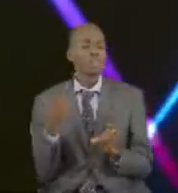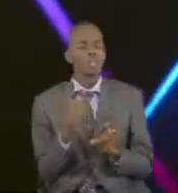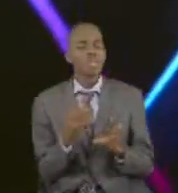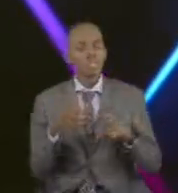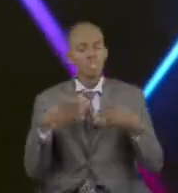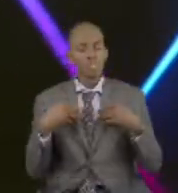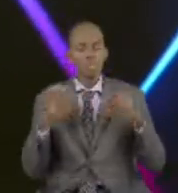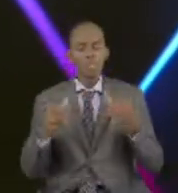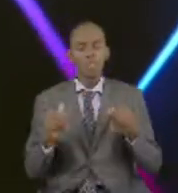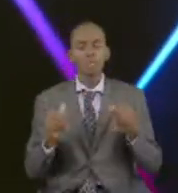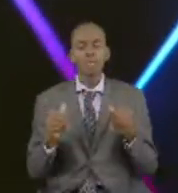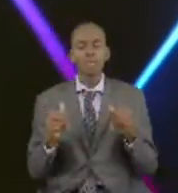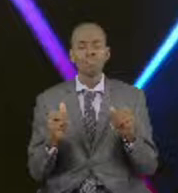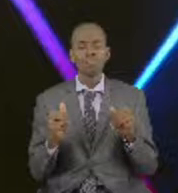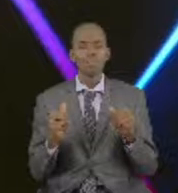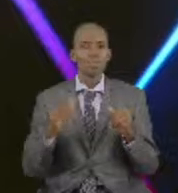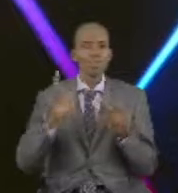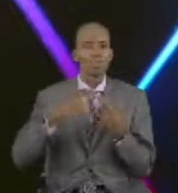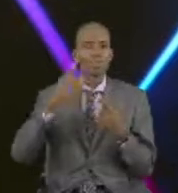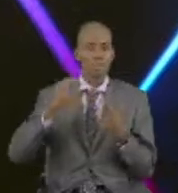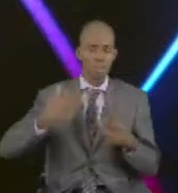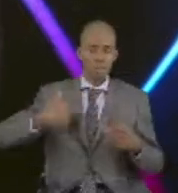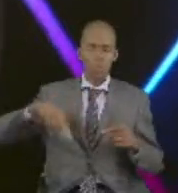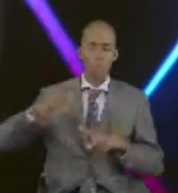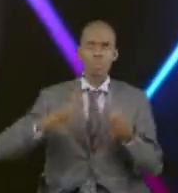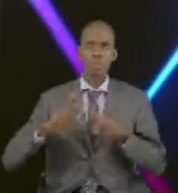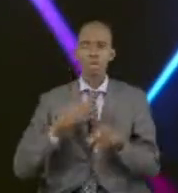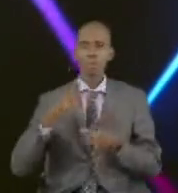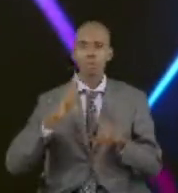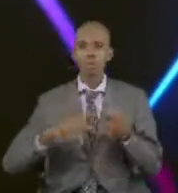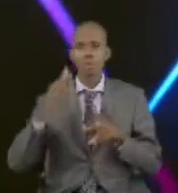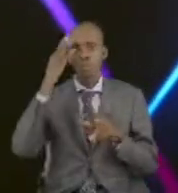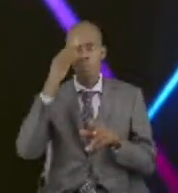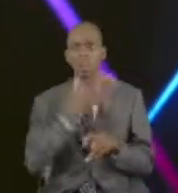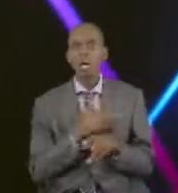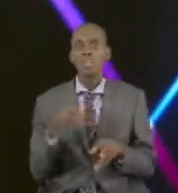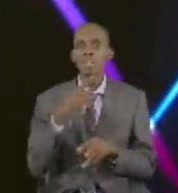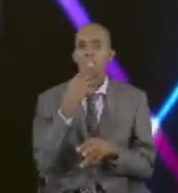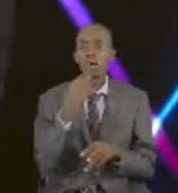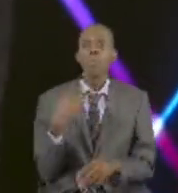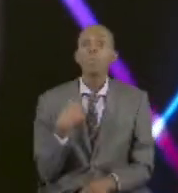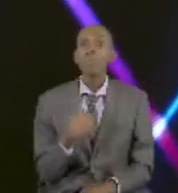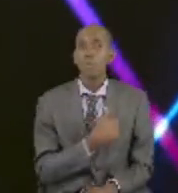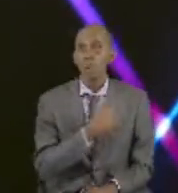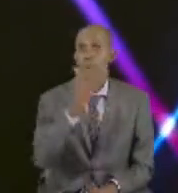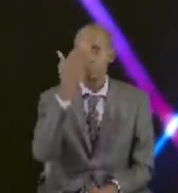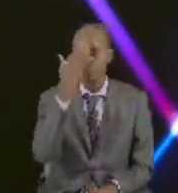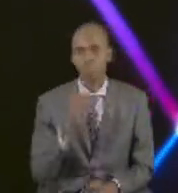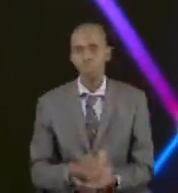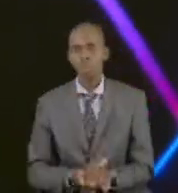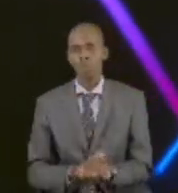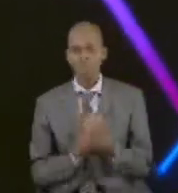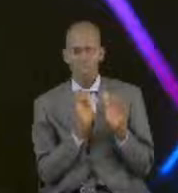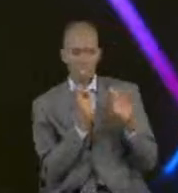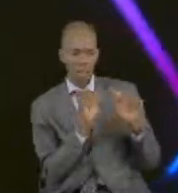Les Sadducéens, les Hérodiens et les gens savaient, ils ont su, ils ont dit nous savons.